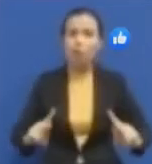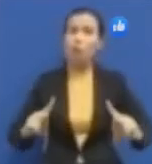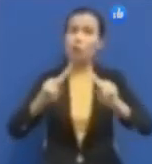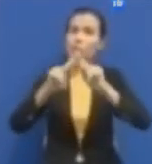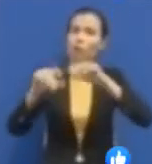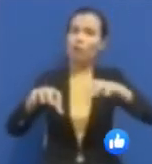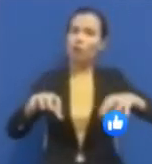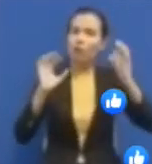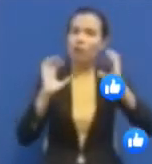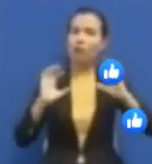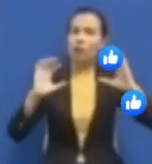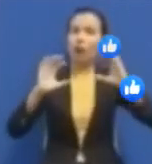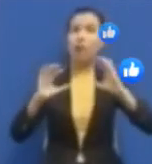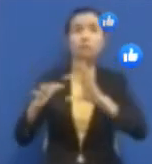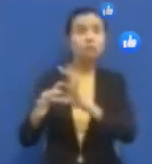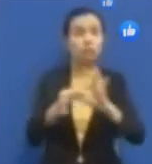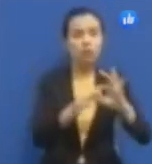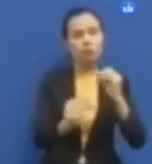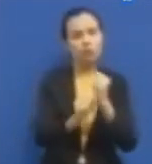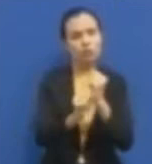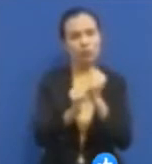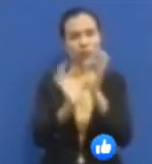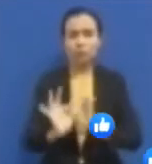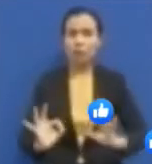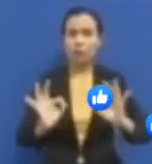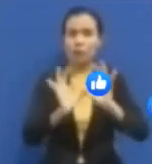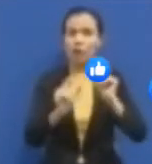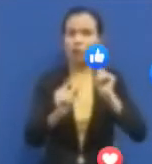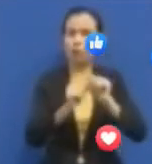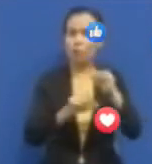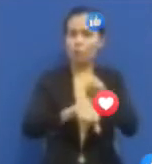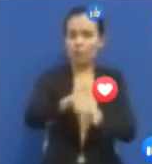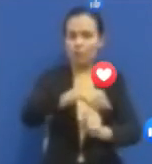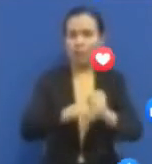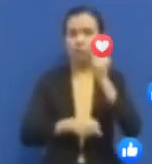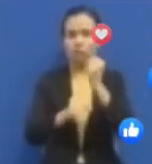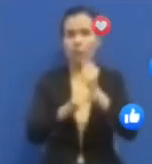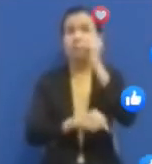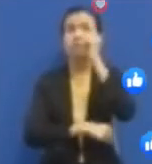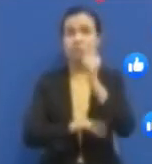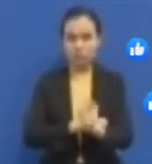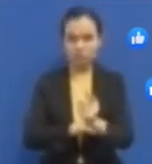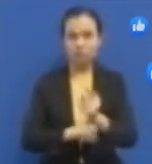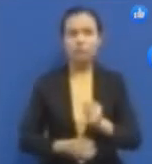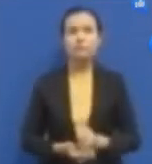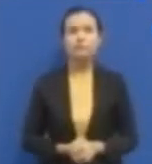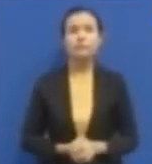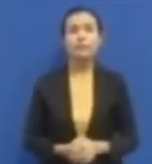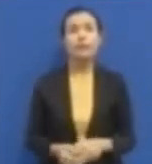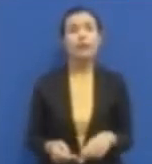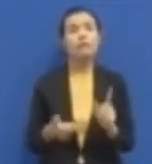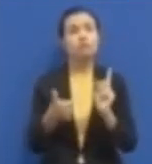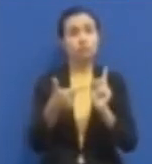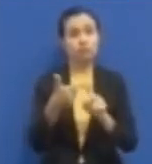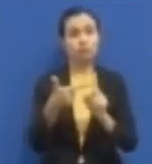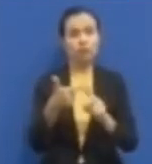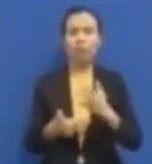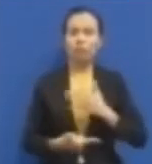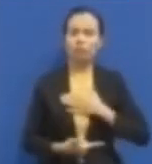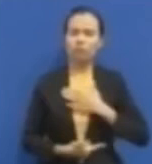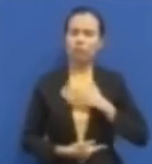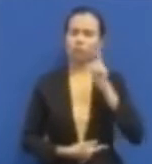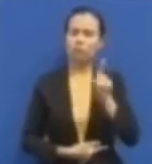ชการที่เกี่ยวข้องนั้นให้ความสำคัญและนำไปสู่การปฏิบัติจริงประเด็นที่สองที่เป็นคำถามที่ผมมีก็คือ